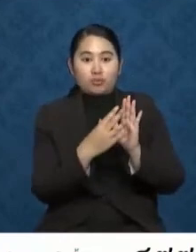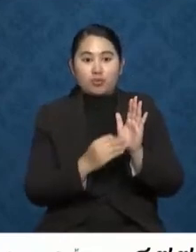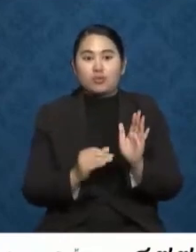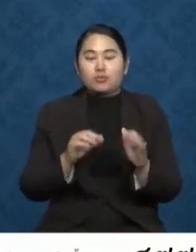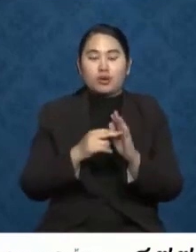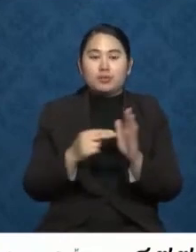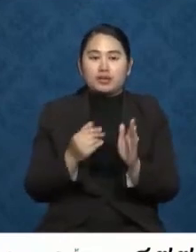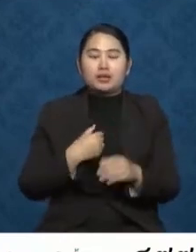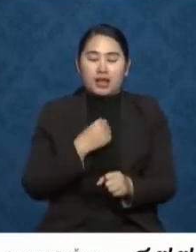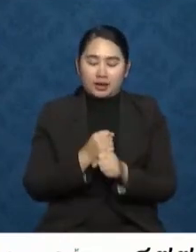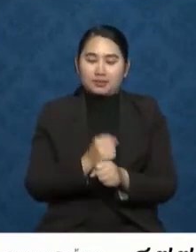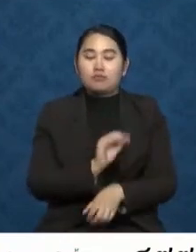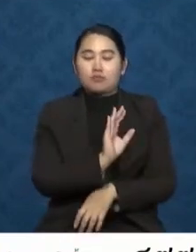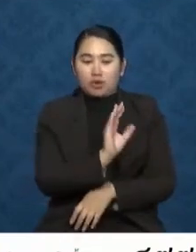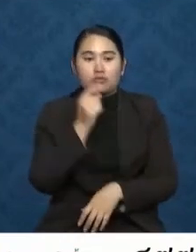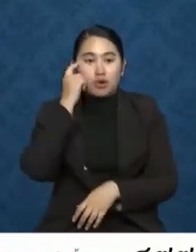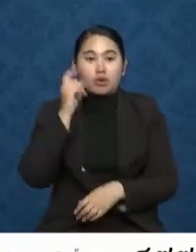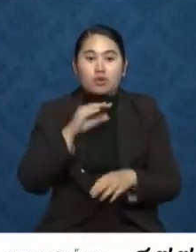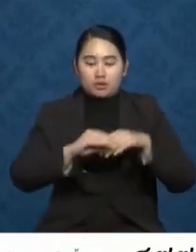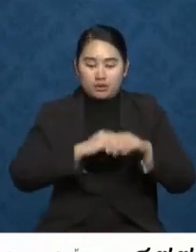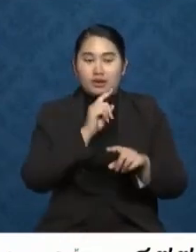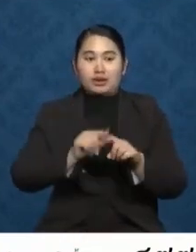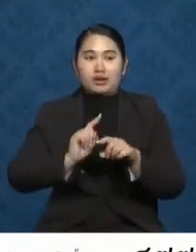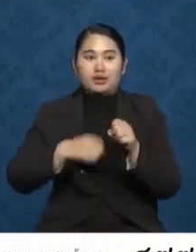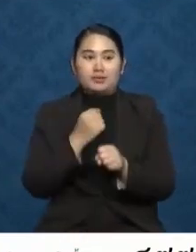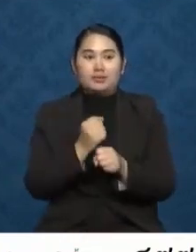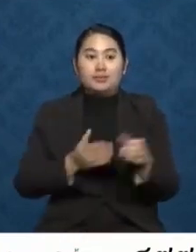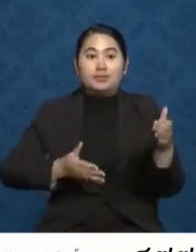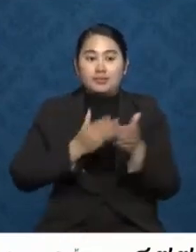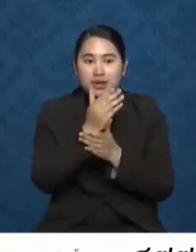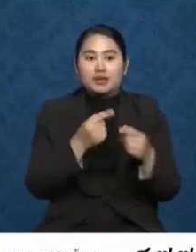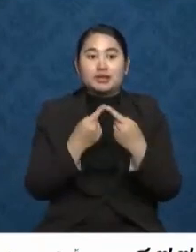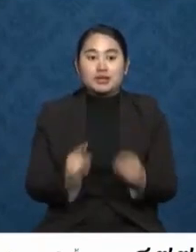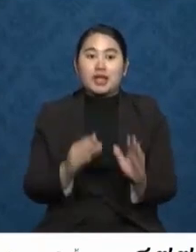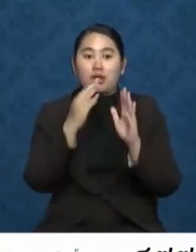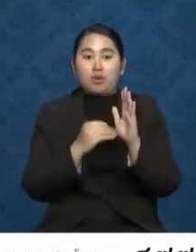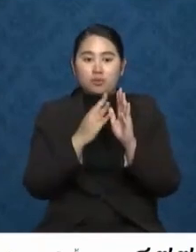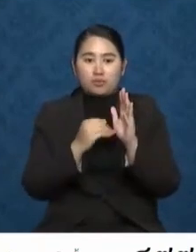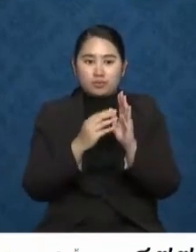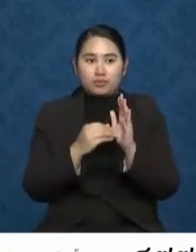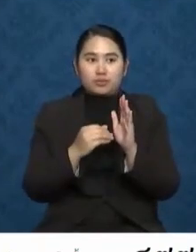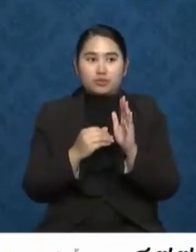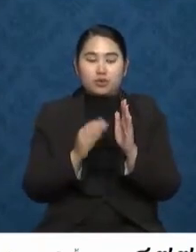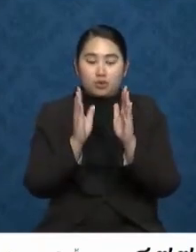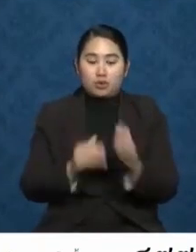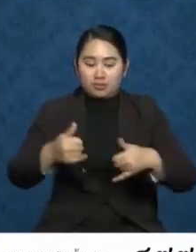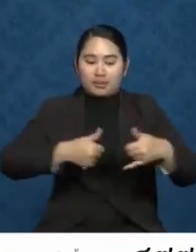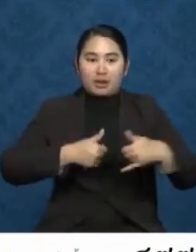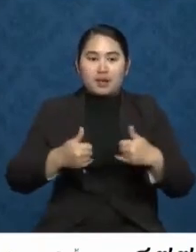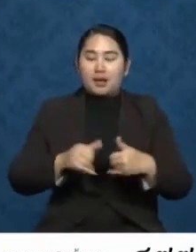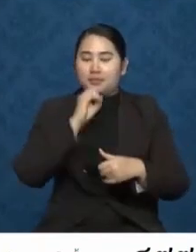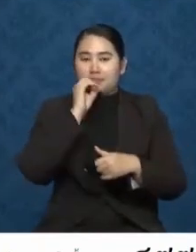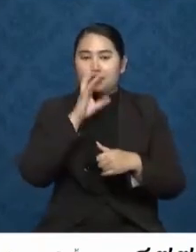ผลสัมฤทธิ์ของท่านเป็นตัวชี้วัดของท่านว่าโครงการต่างๆจะบรรลุผลแต่การอบรมจำนวนการผู้เข้าอบรมไม่ได้บ่งบอกอะไ